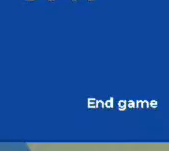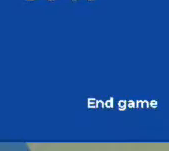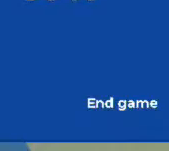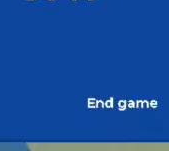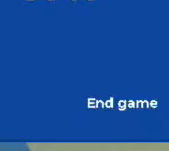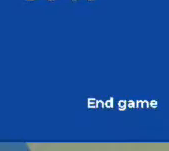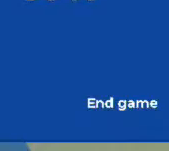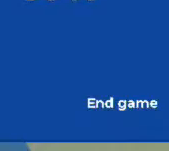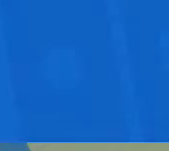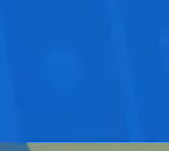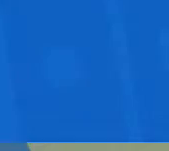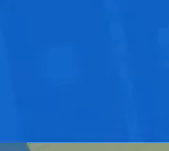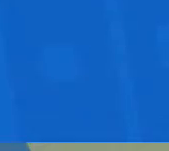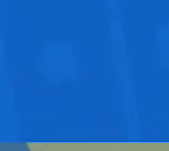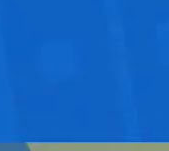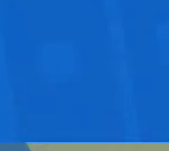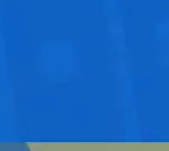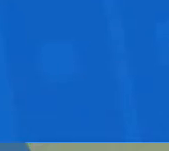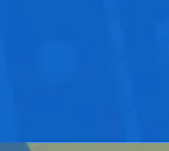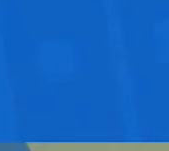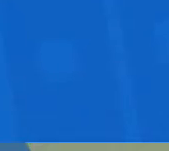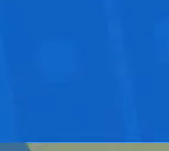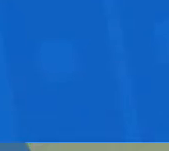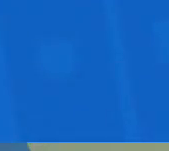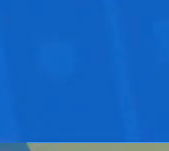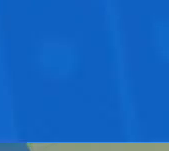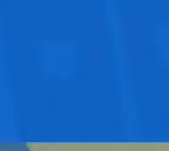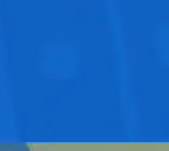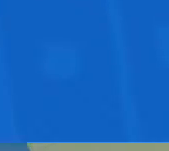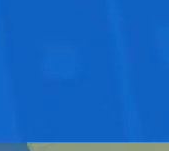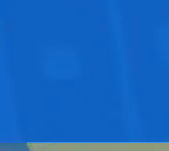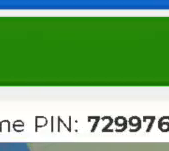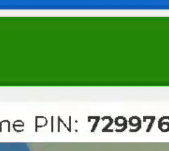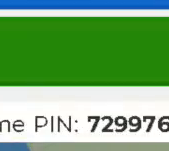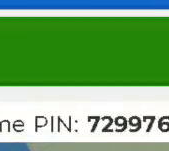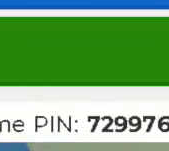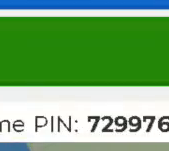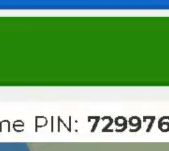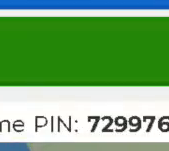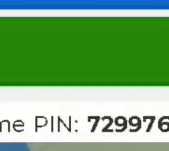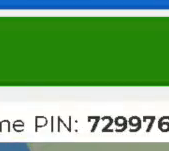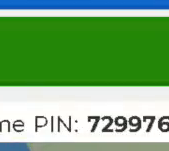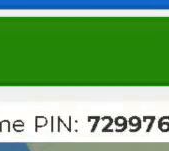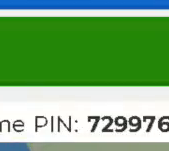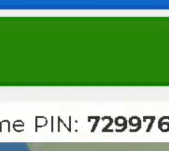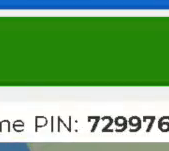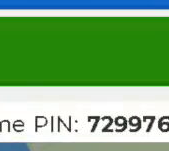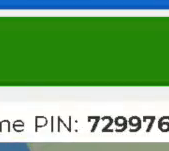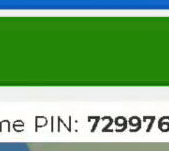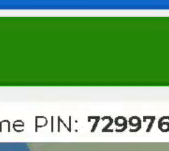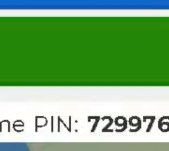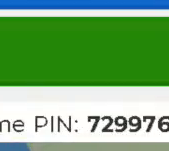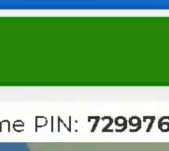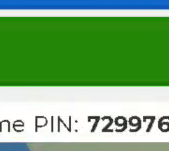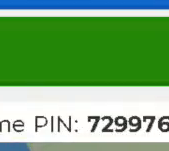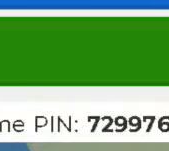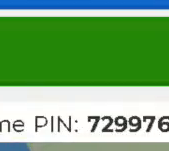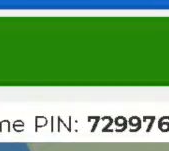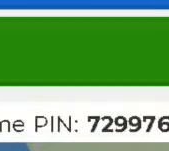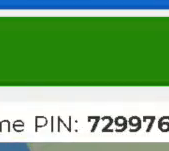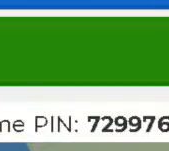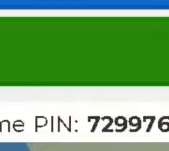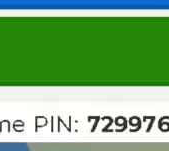hamba Allah menempati urutan pertama ada Ade IX dan lainnya berikutnya nama presiden Hungaria tahun